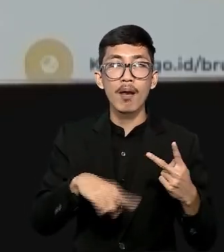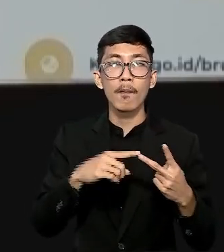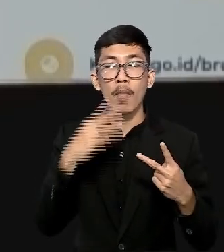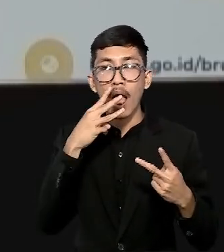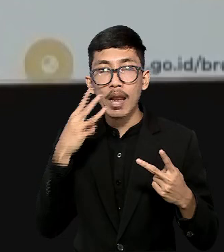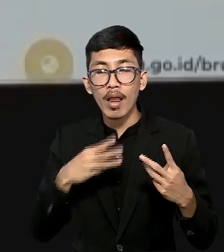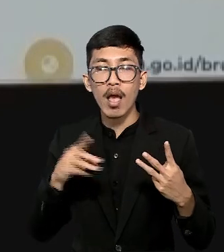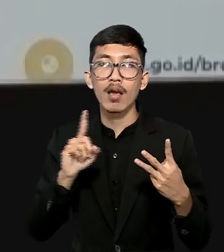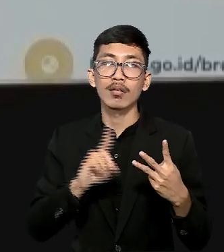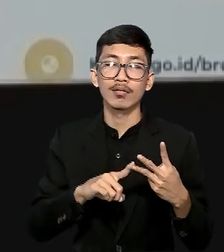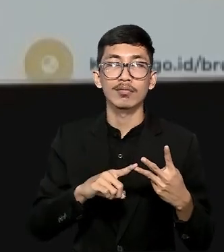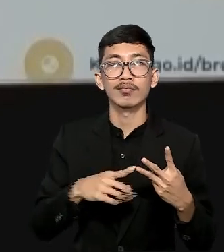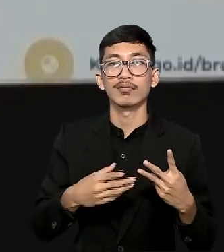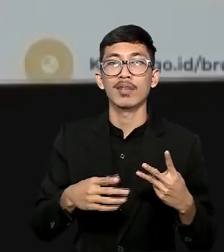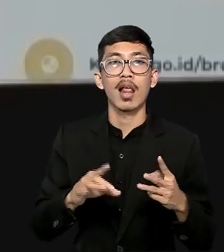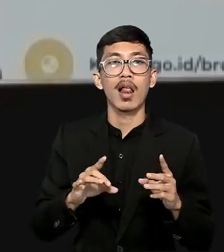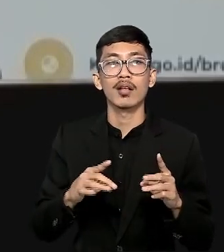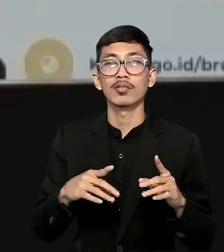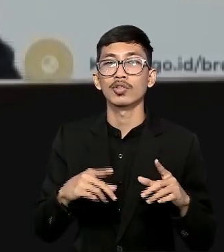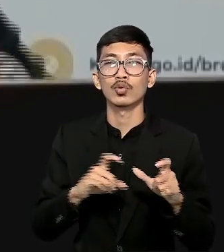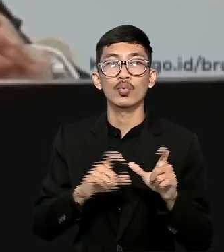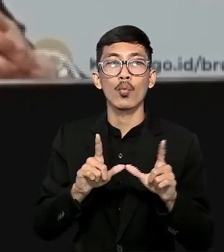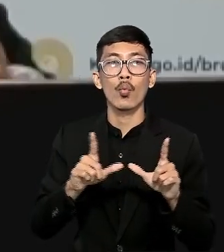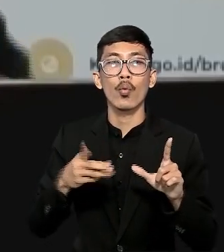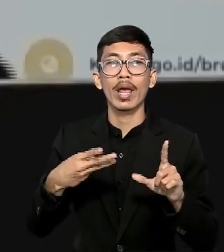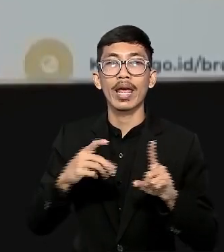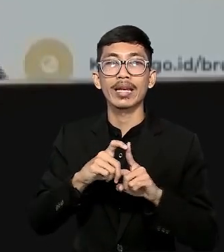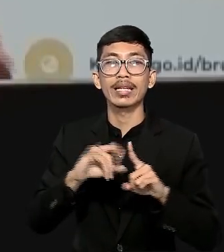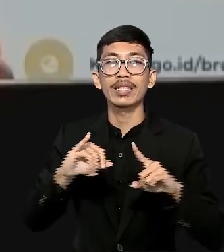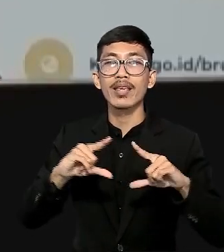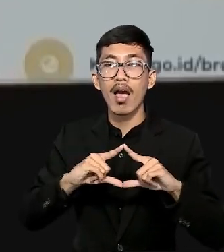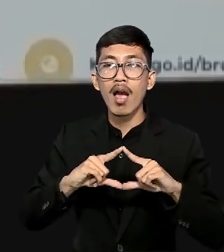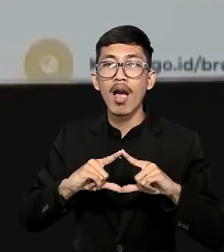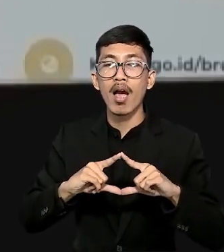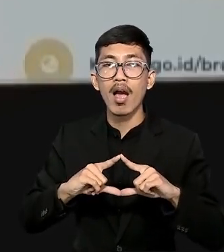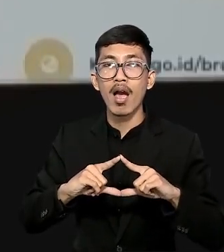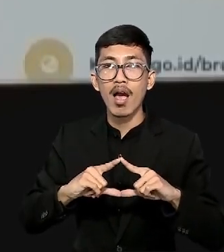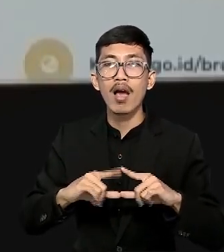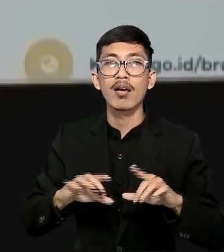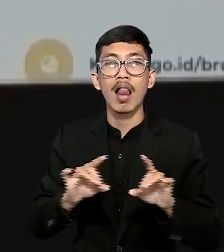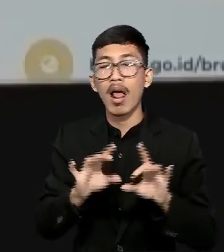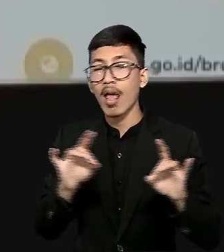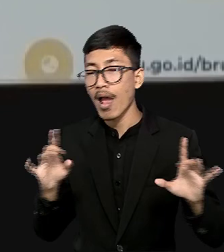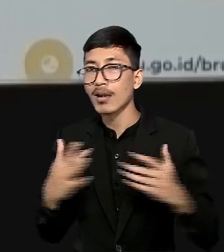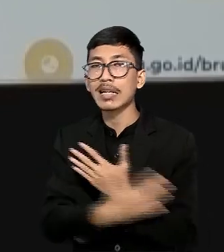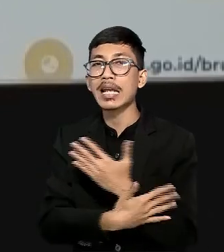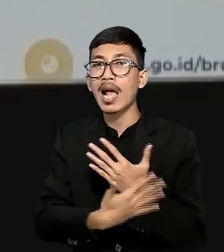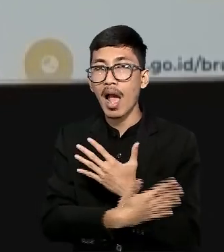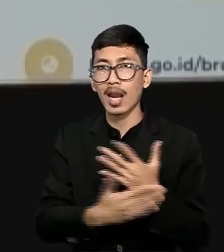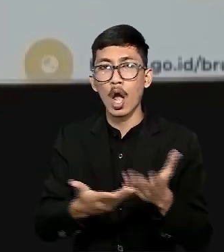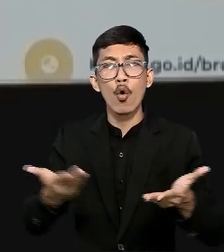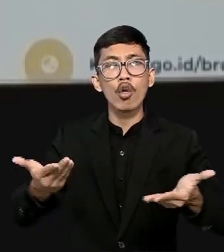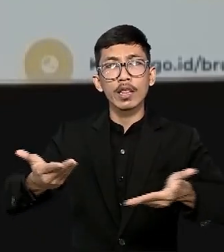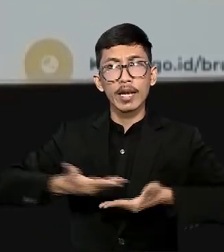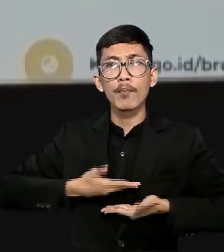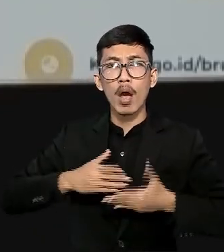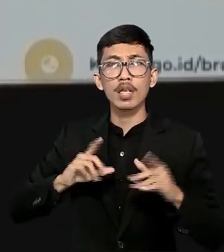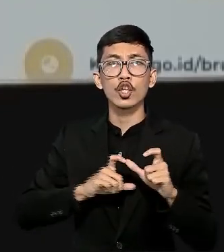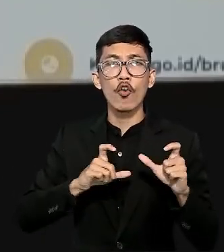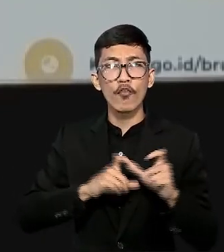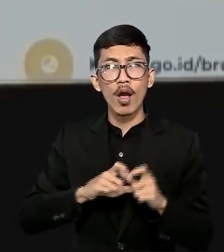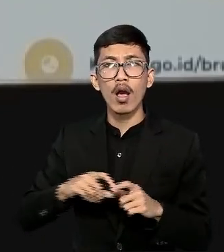Siprus Spanyol Swedia Yunani dana Swiss dari masih masih apa tidak Tidak apa ya Tidak Tidak Satu